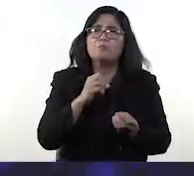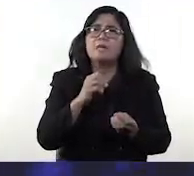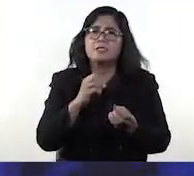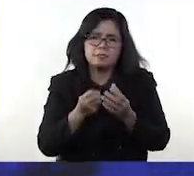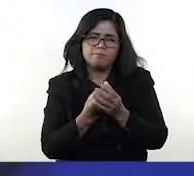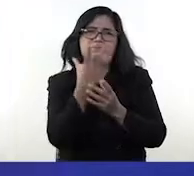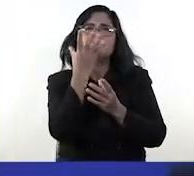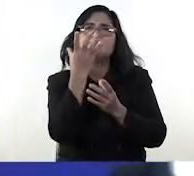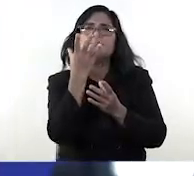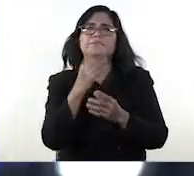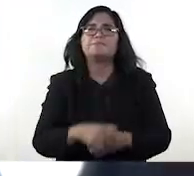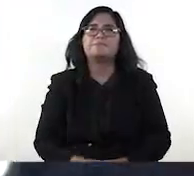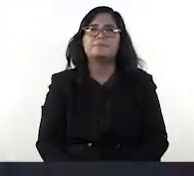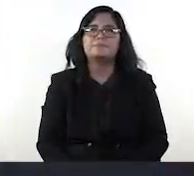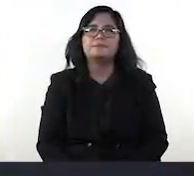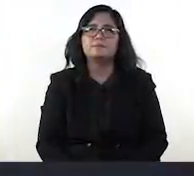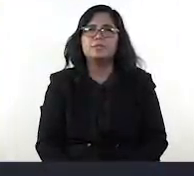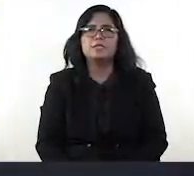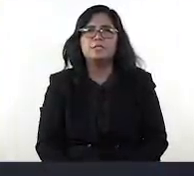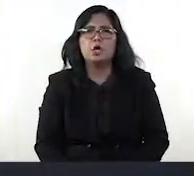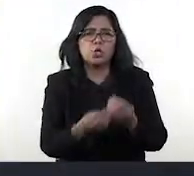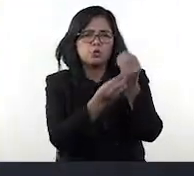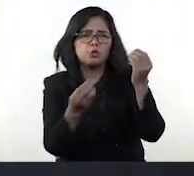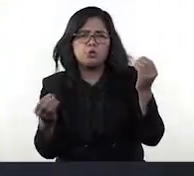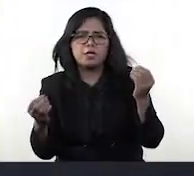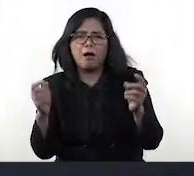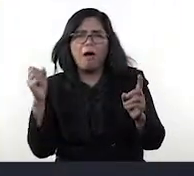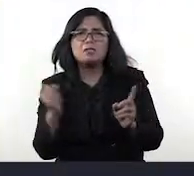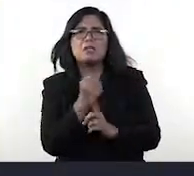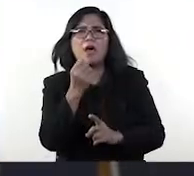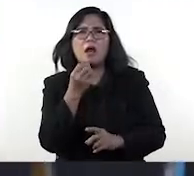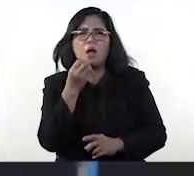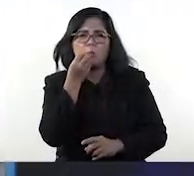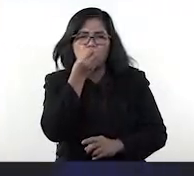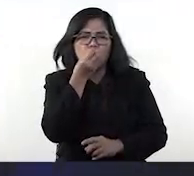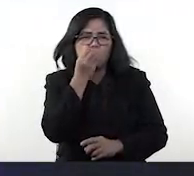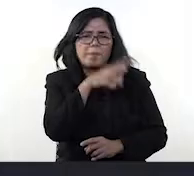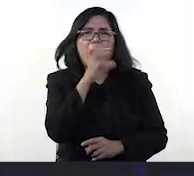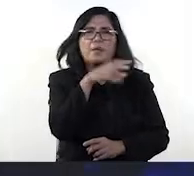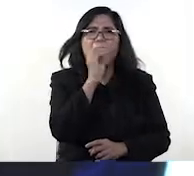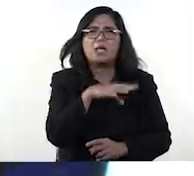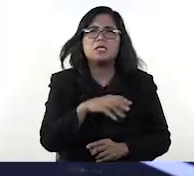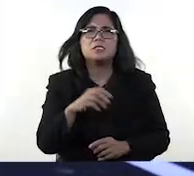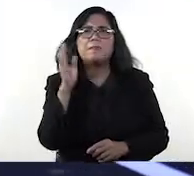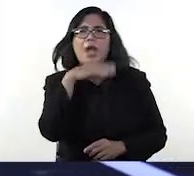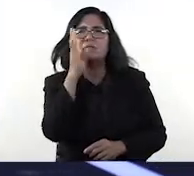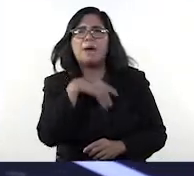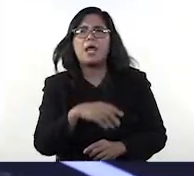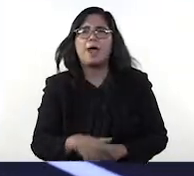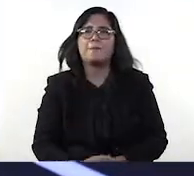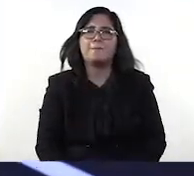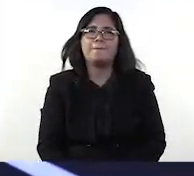keturunannya akassar pendeta dari keturunannya mulutnya tsukamaki orang dari keturunannya mulutnya suka